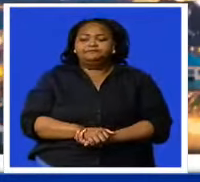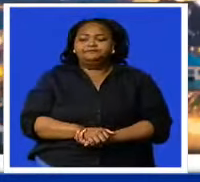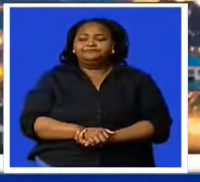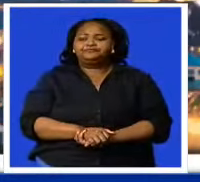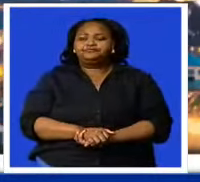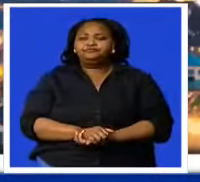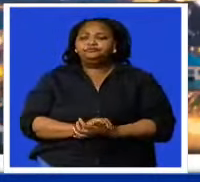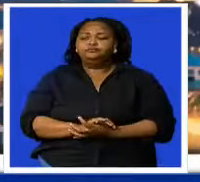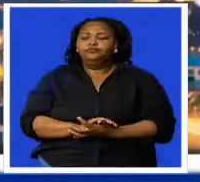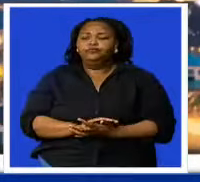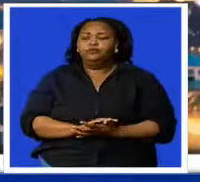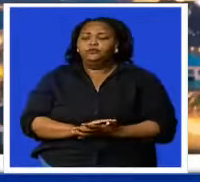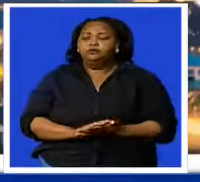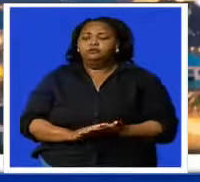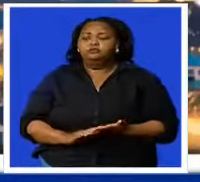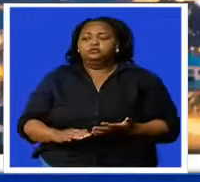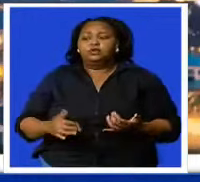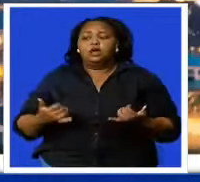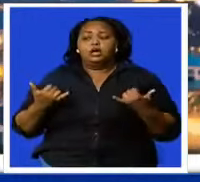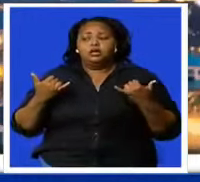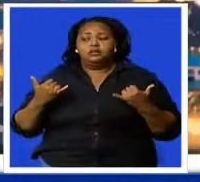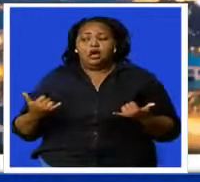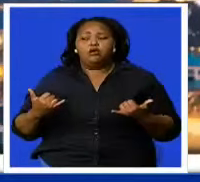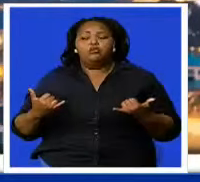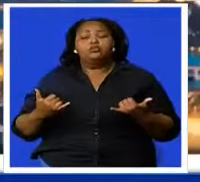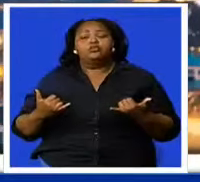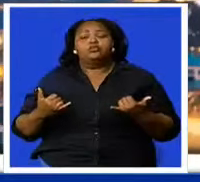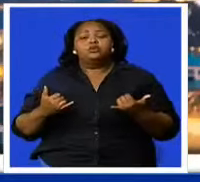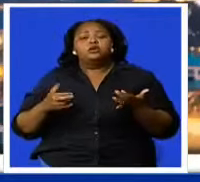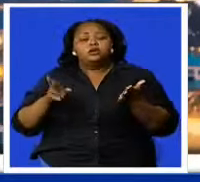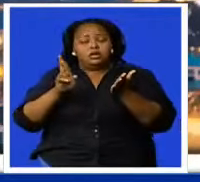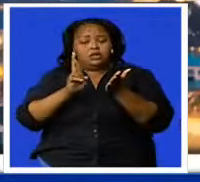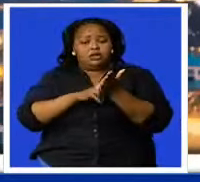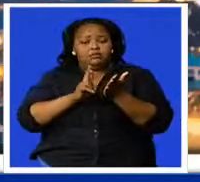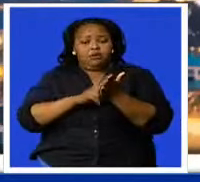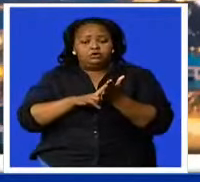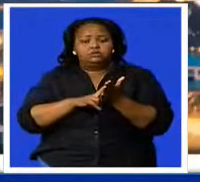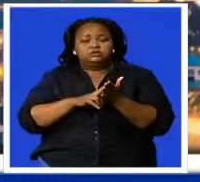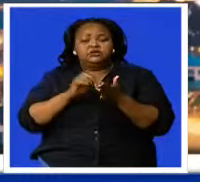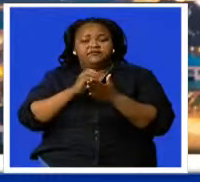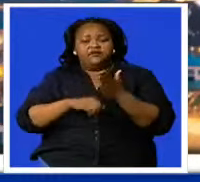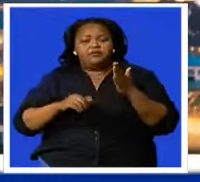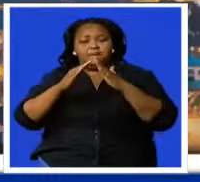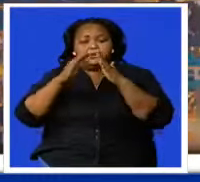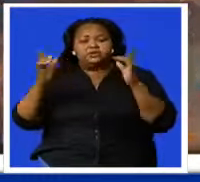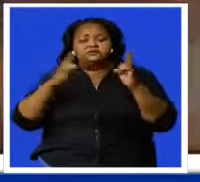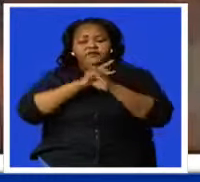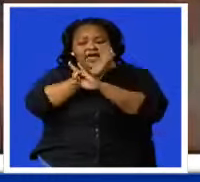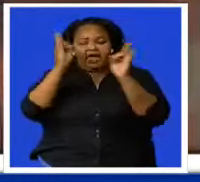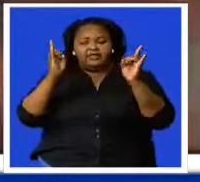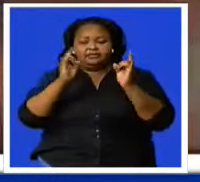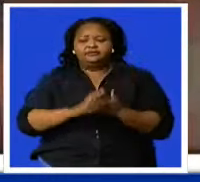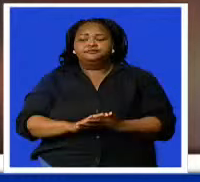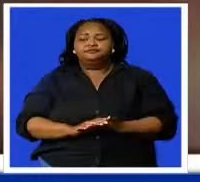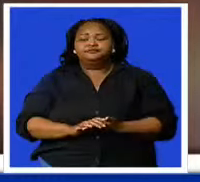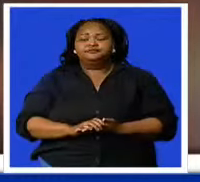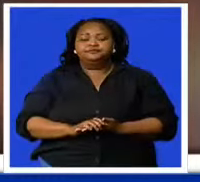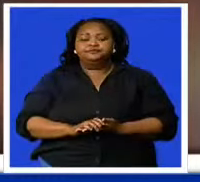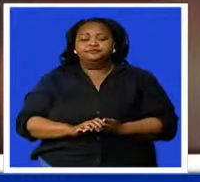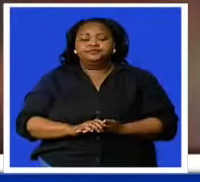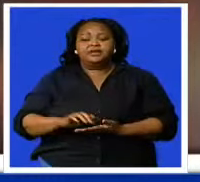Malanga lamahle kulesikhathi samanje sidabuka nangombiko lokuphuma etiko letempilo ngemkhuhlane iCOVID-19. Basithupha ke